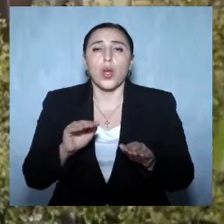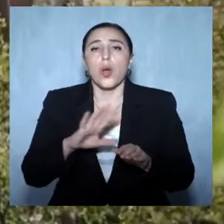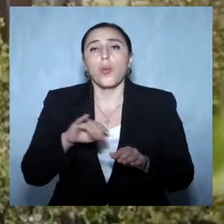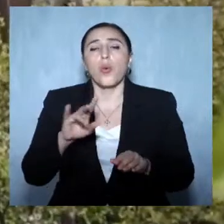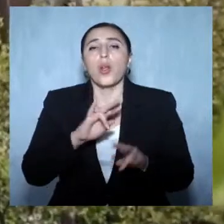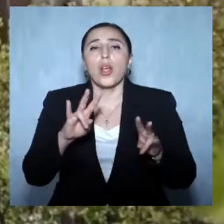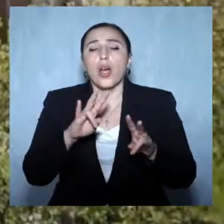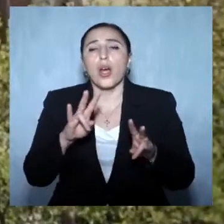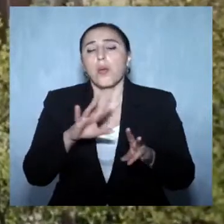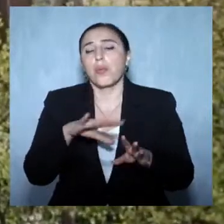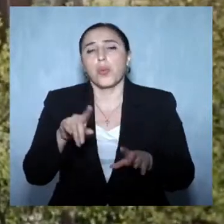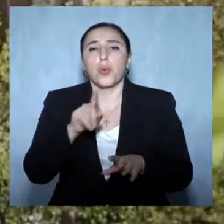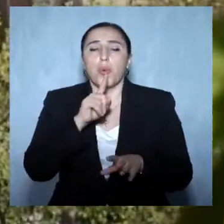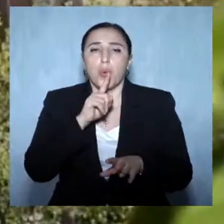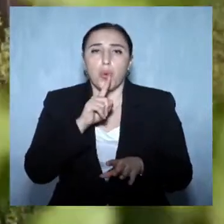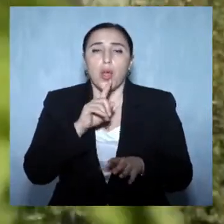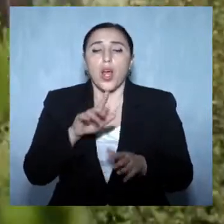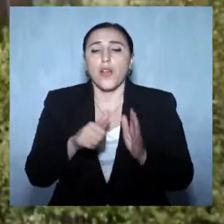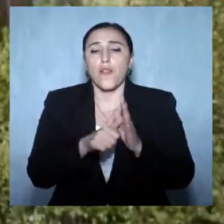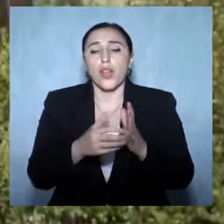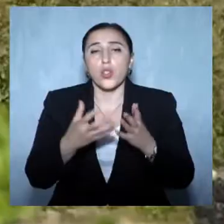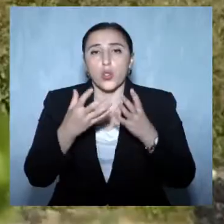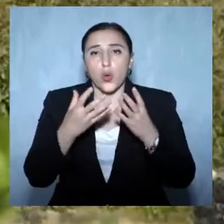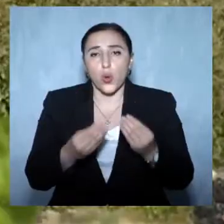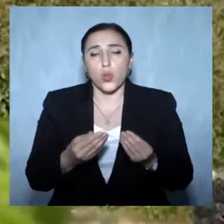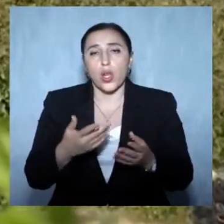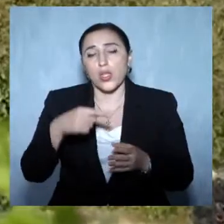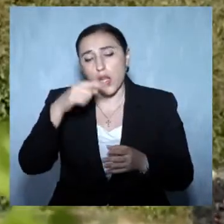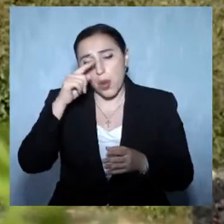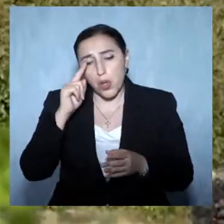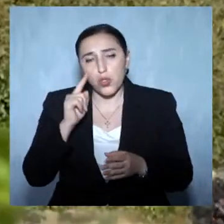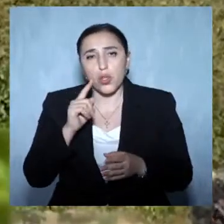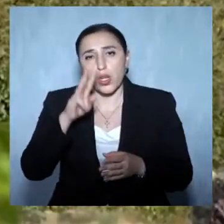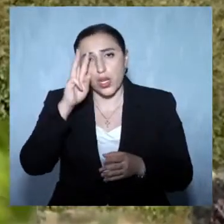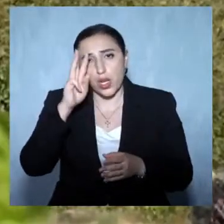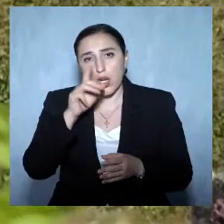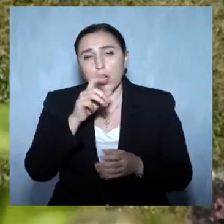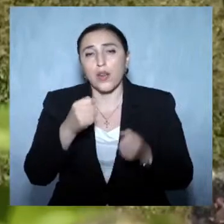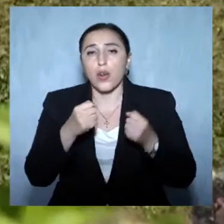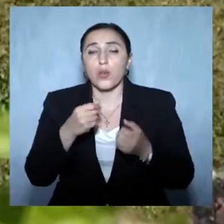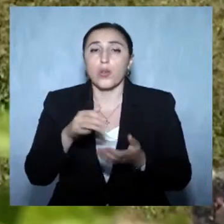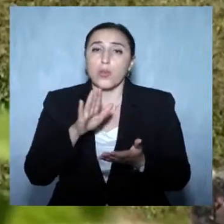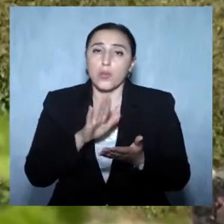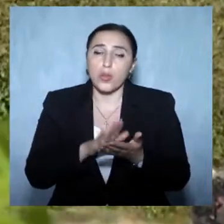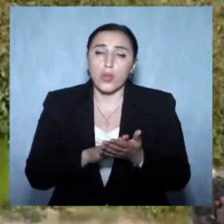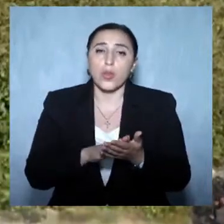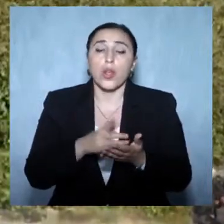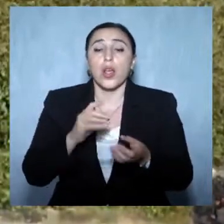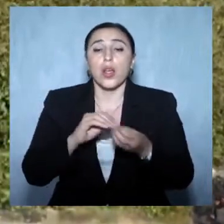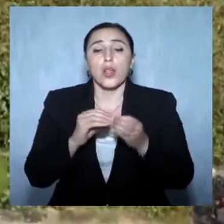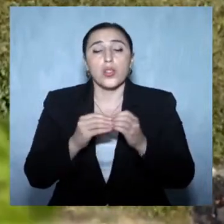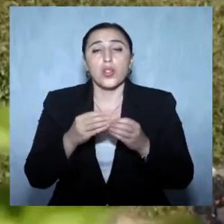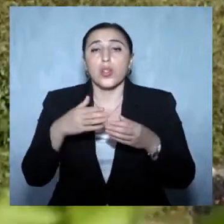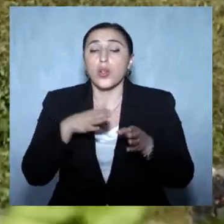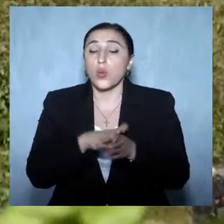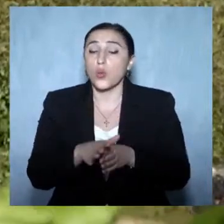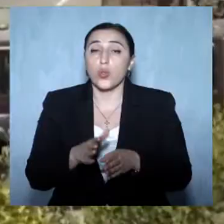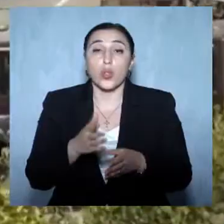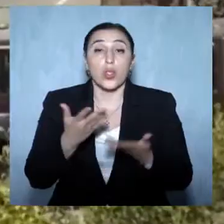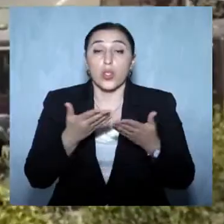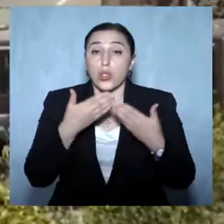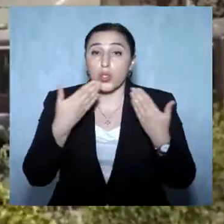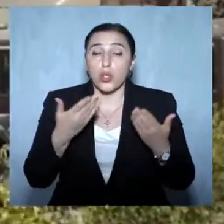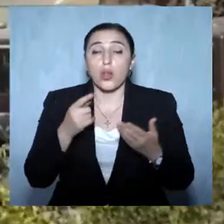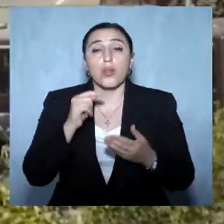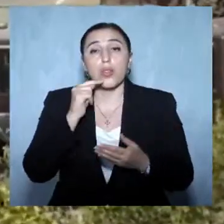նույնպես։ Ադրբեջանցիներ արդեն վեծերորդորն է իրանական բերնատարներից հարկեր են պահանջում, խնդիները չլուցվելու դեպքում մասնագետները կանխատեսում